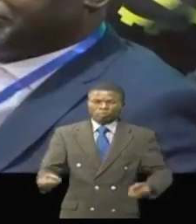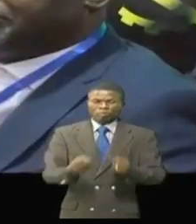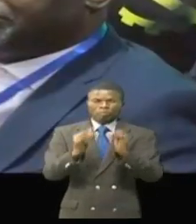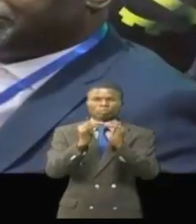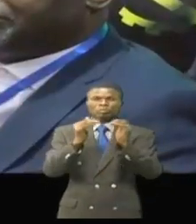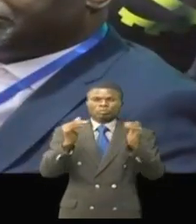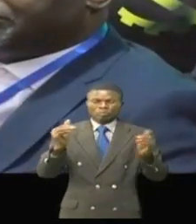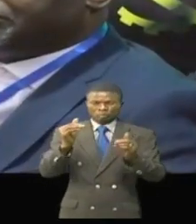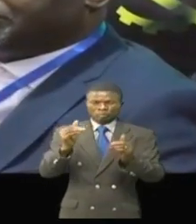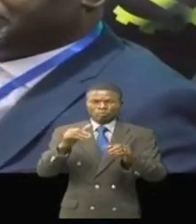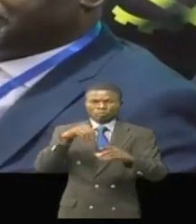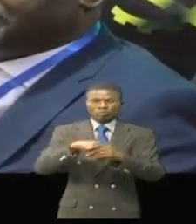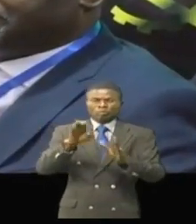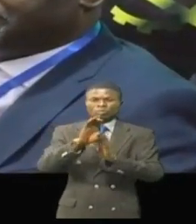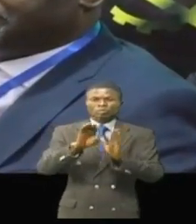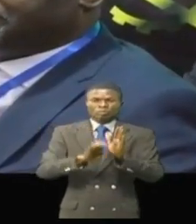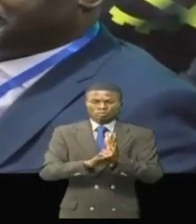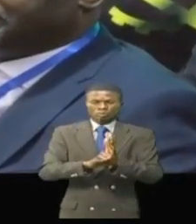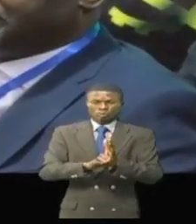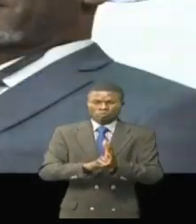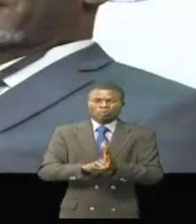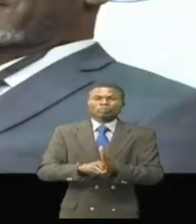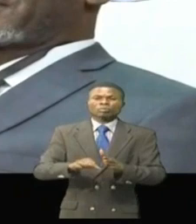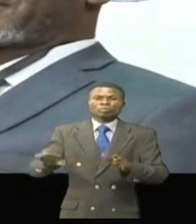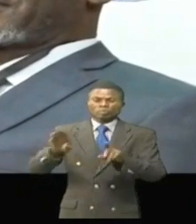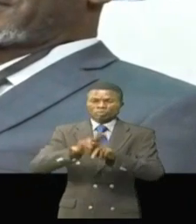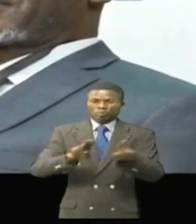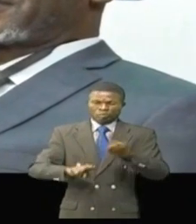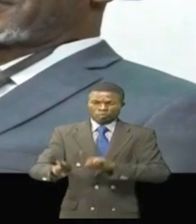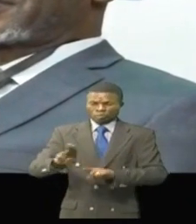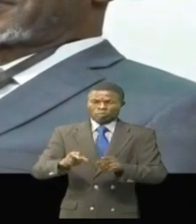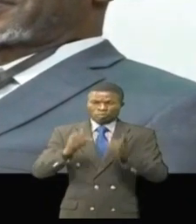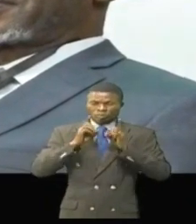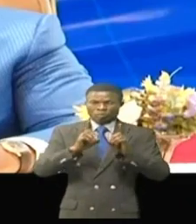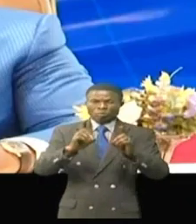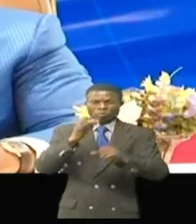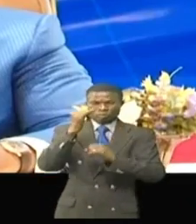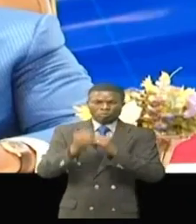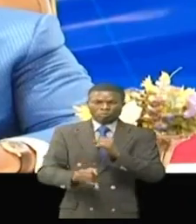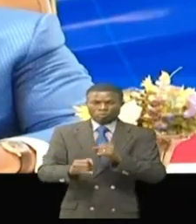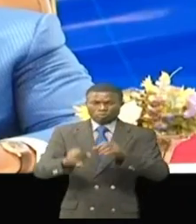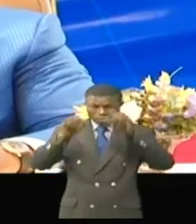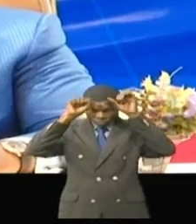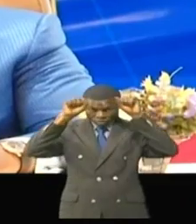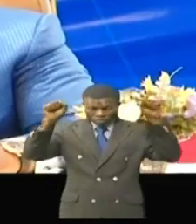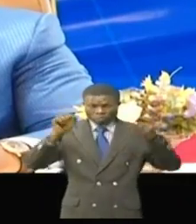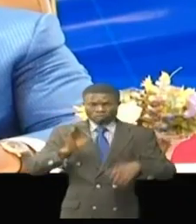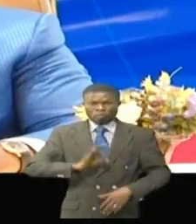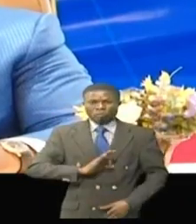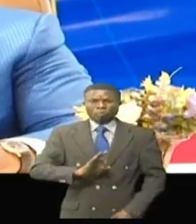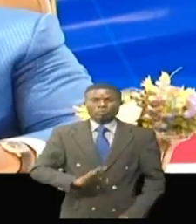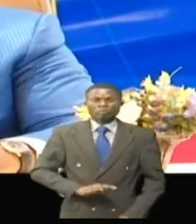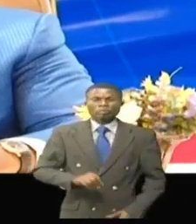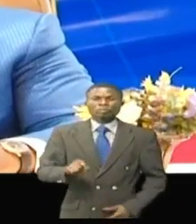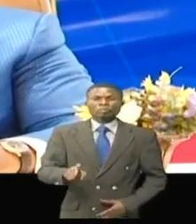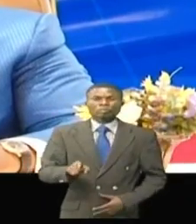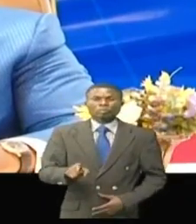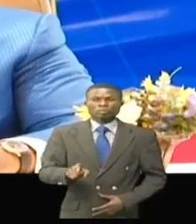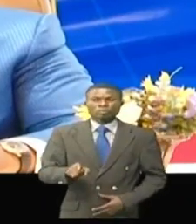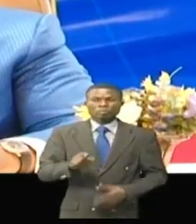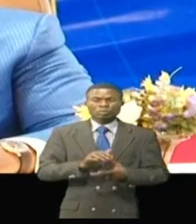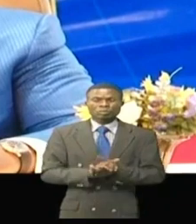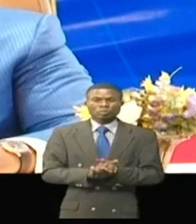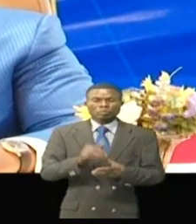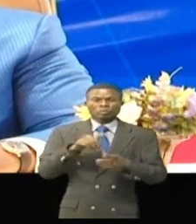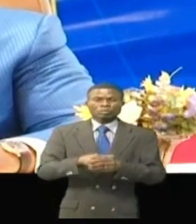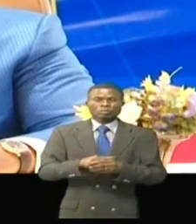normalité constitutionnelle et républicaine. Dans son mot de clôture, le président Félix-Antoine Tshisekedi Tshilombo,